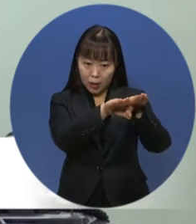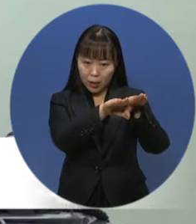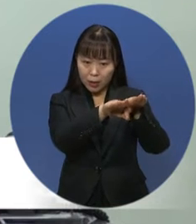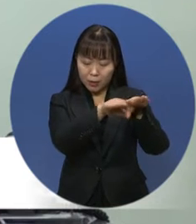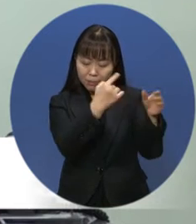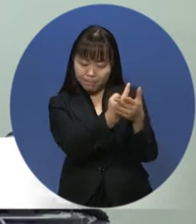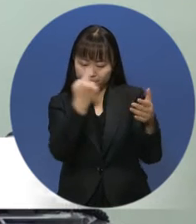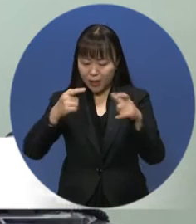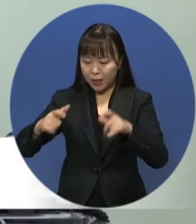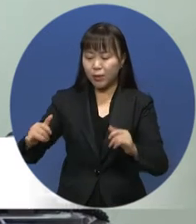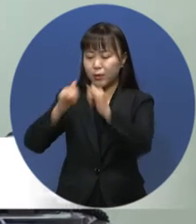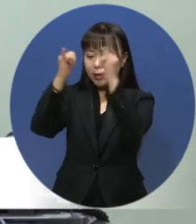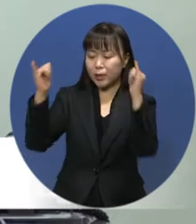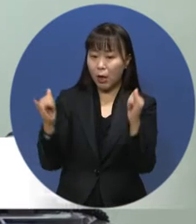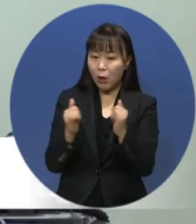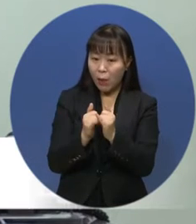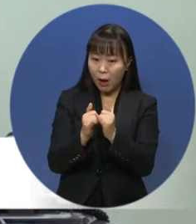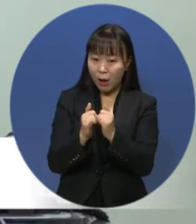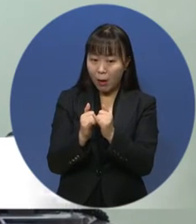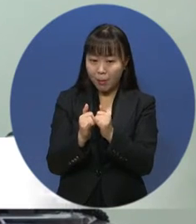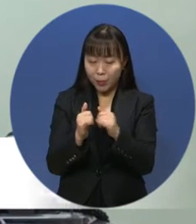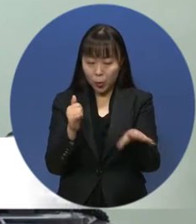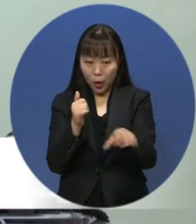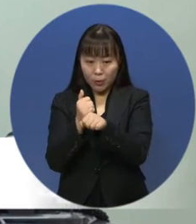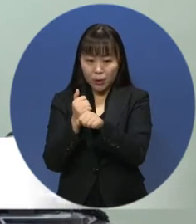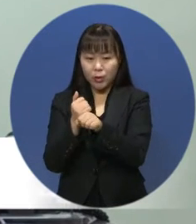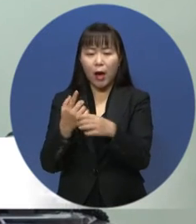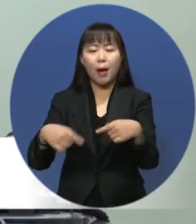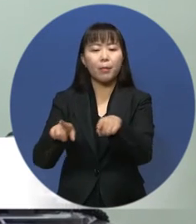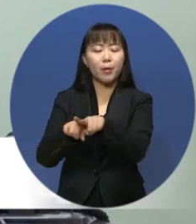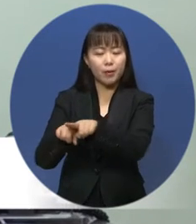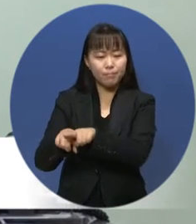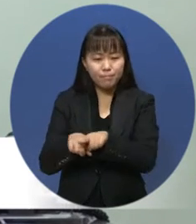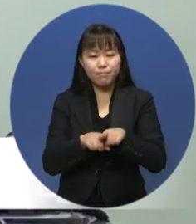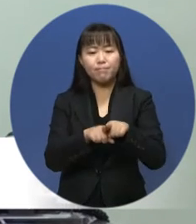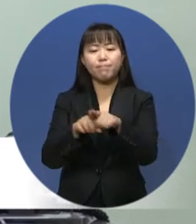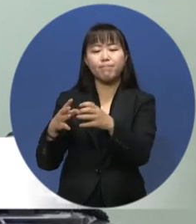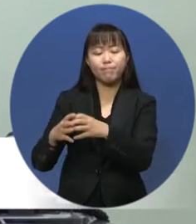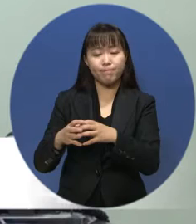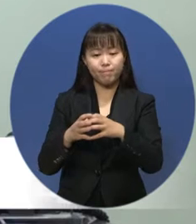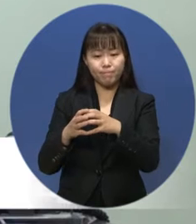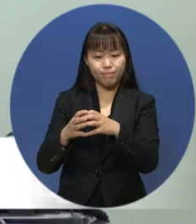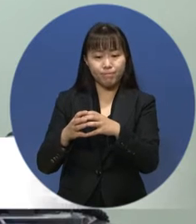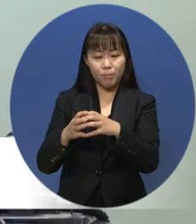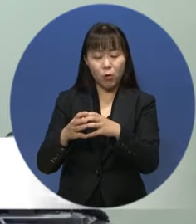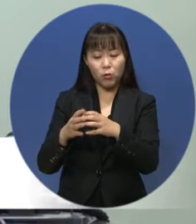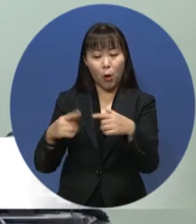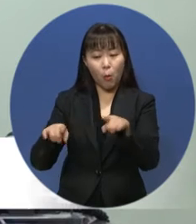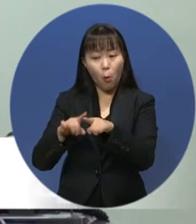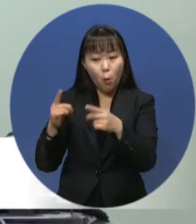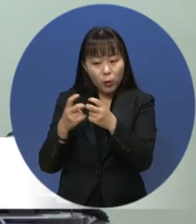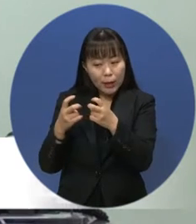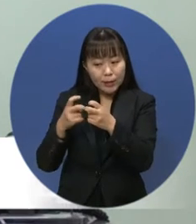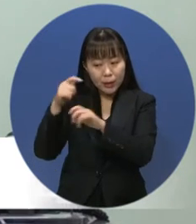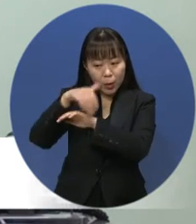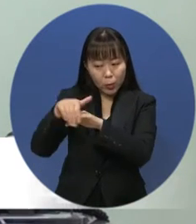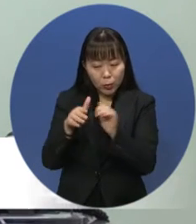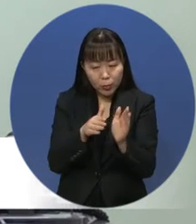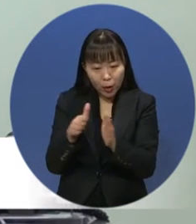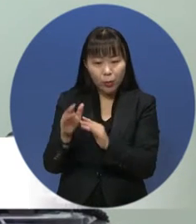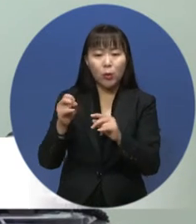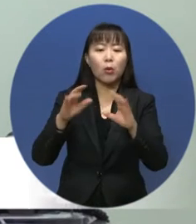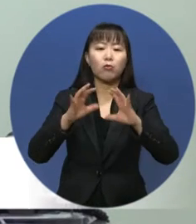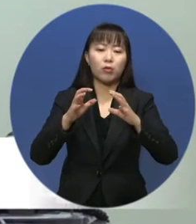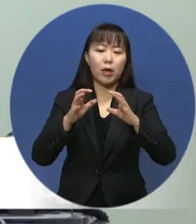이렇게 나와서 그 지역사회와 함께 어울려서 공동대책도 세우고 그리고 이제